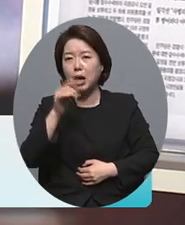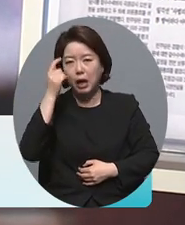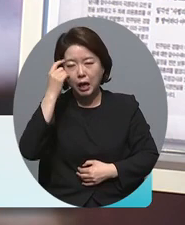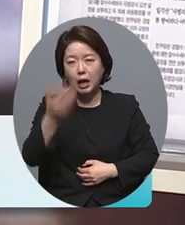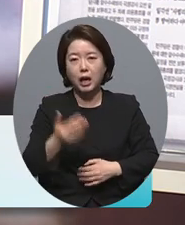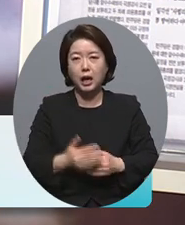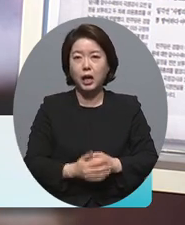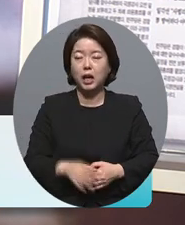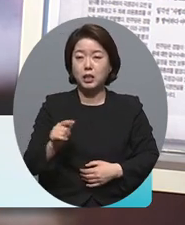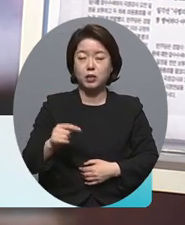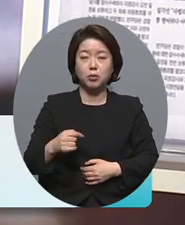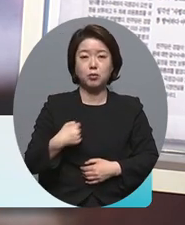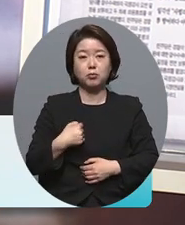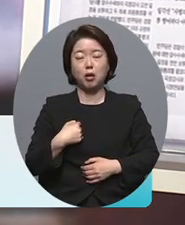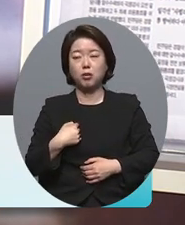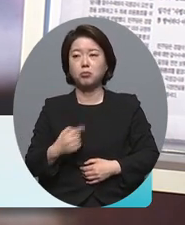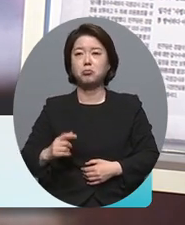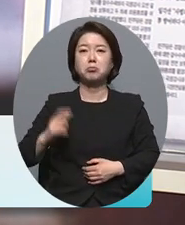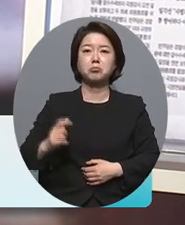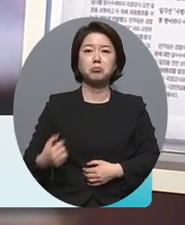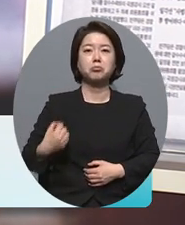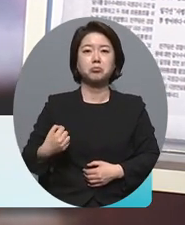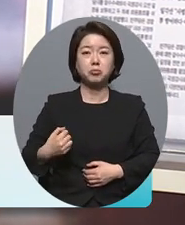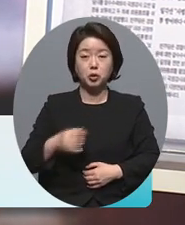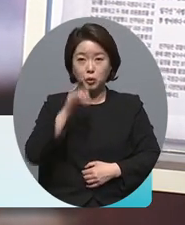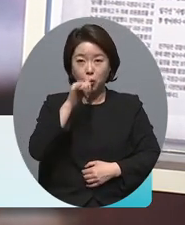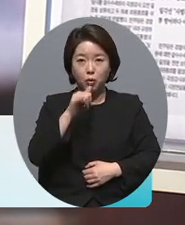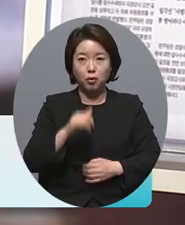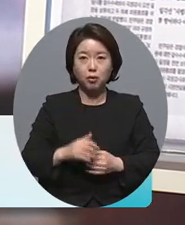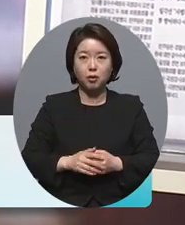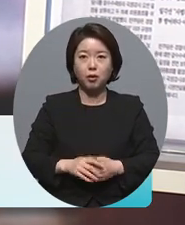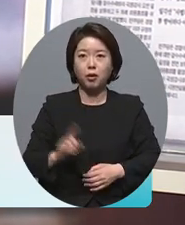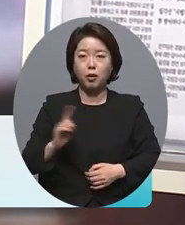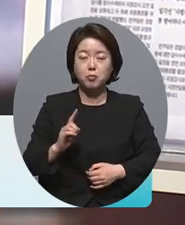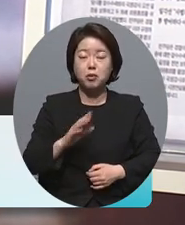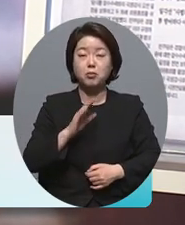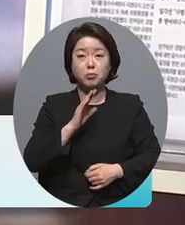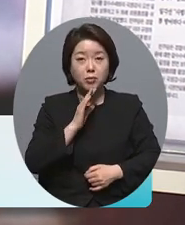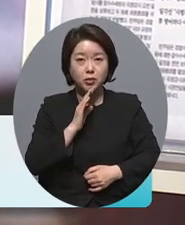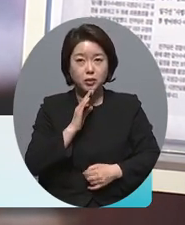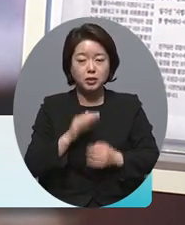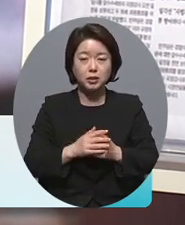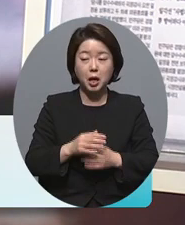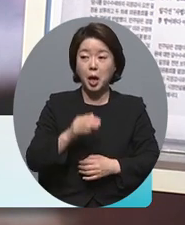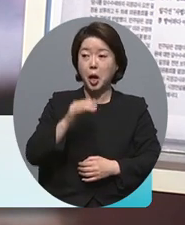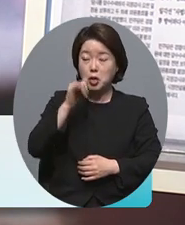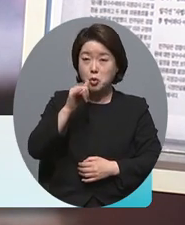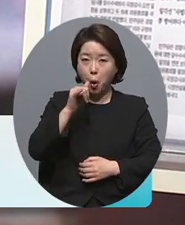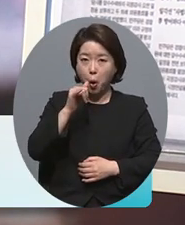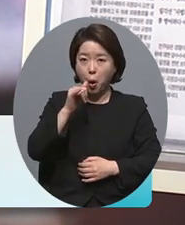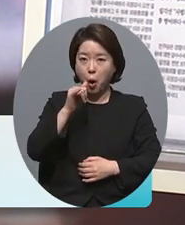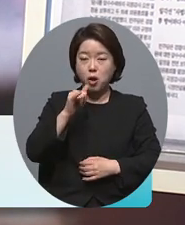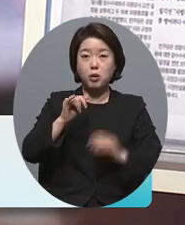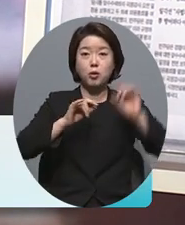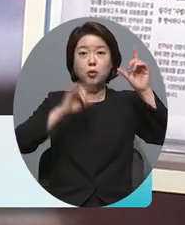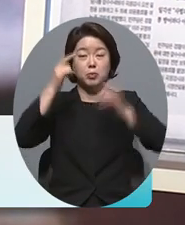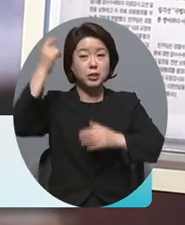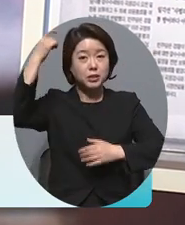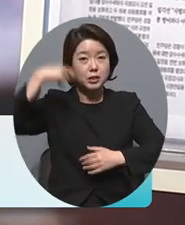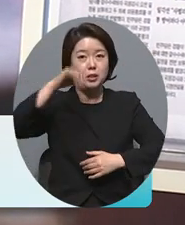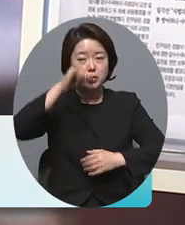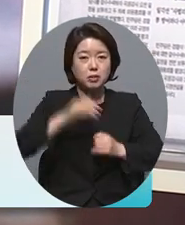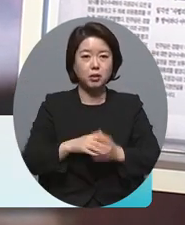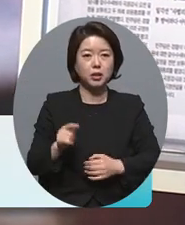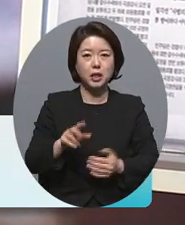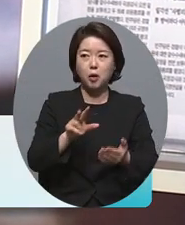그 뉘앙스는 난 그만큼 센 사람이고 뭐 사실상 있었어라는 뉘앙스예요. 그런데 이제 이것이